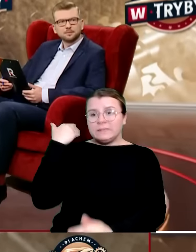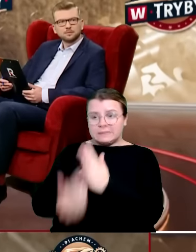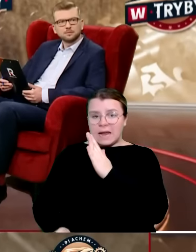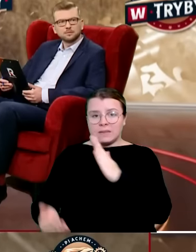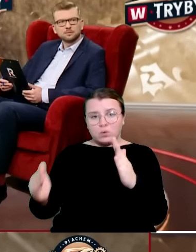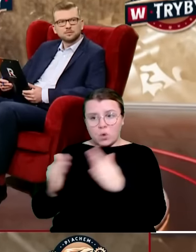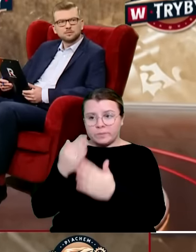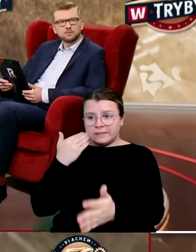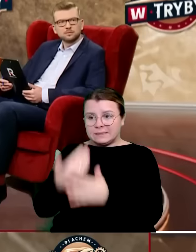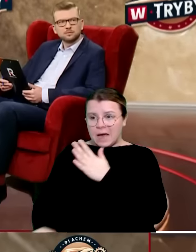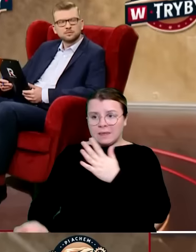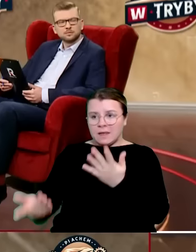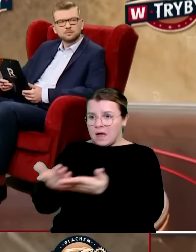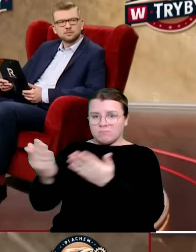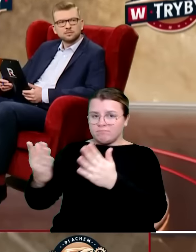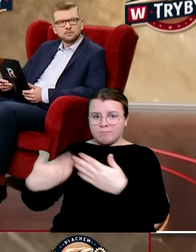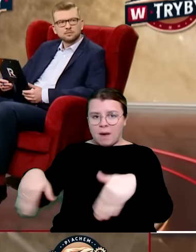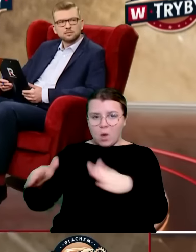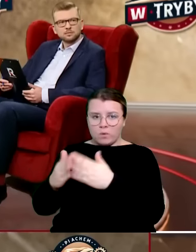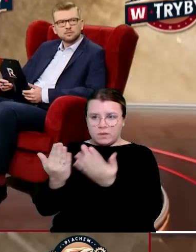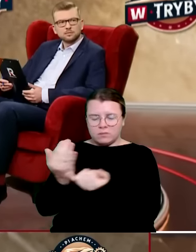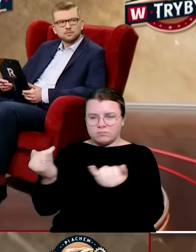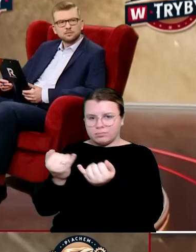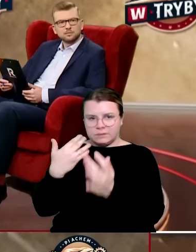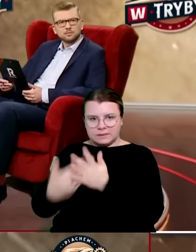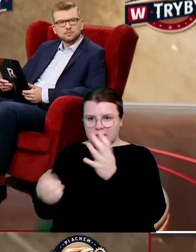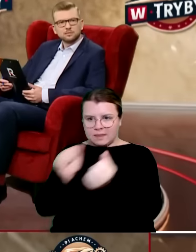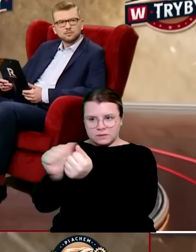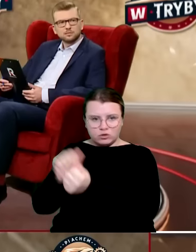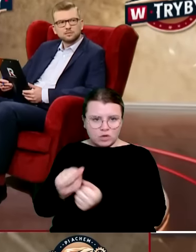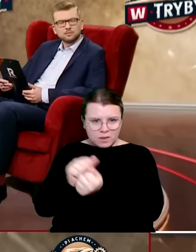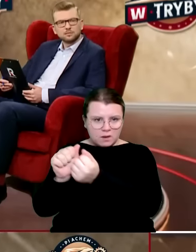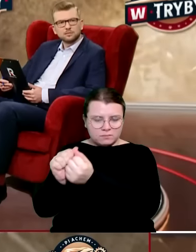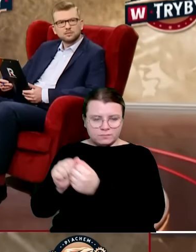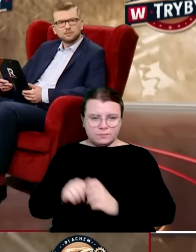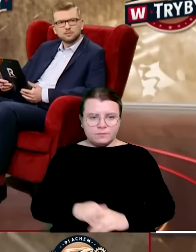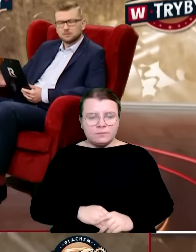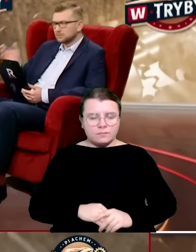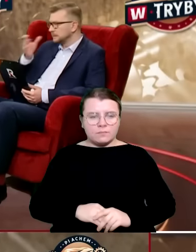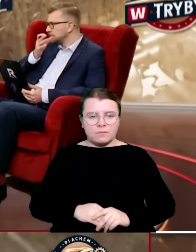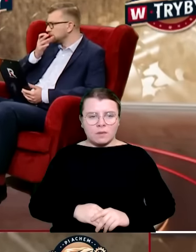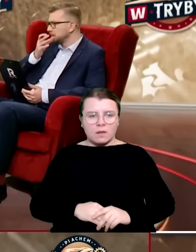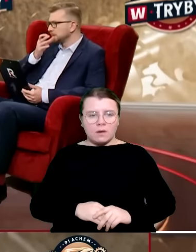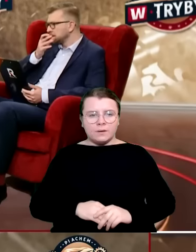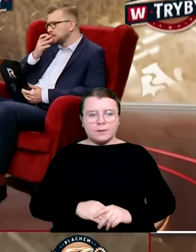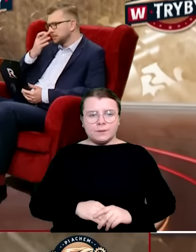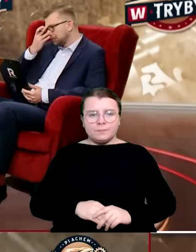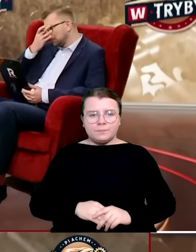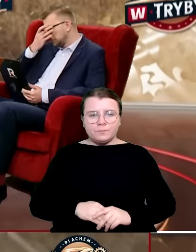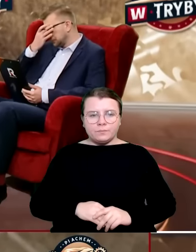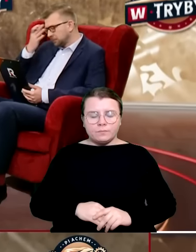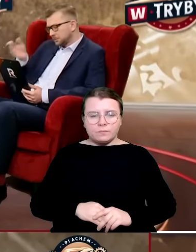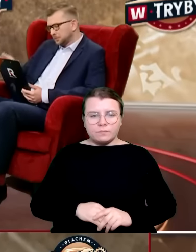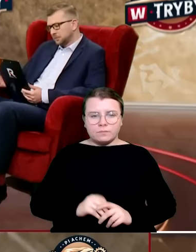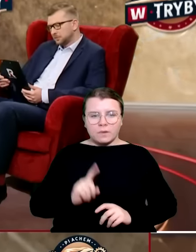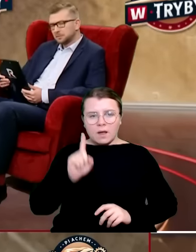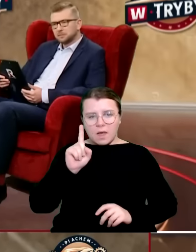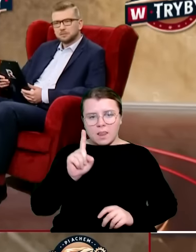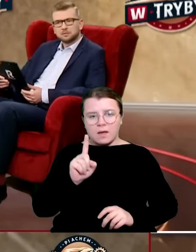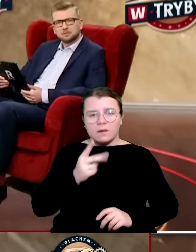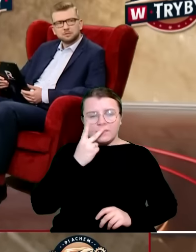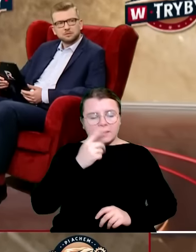poniesionych strat czy pełnię poniesionych niekorzyści. Jak zwał, tak zwał. Natomiast zastanawiam się nad czymś innym, bo dzisiaj ci państwo, biedni państwo, którym